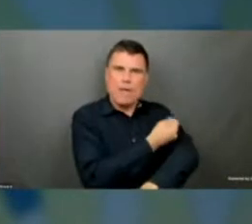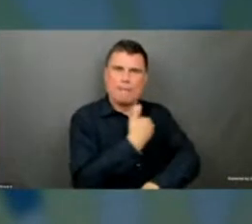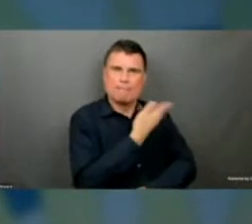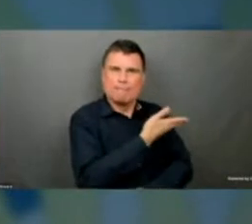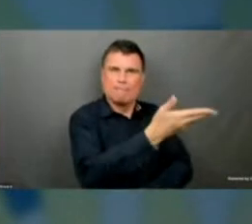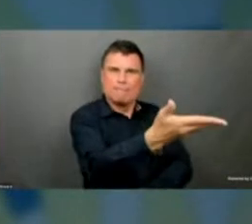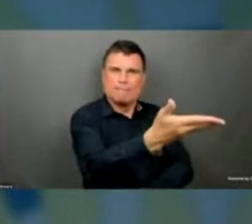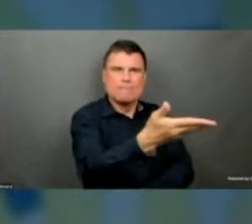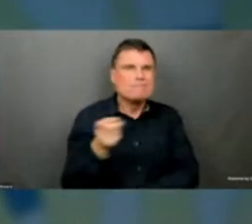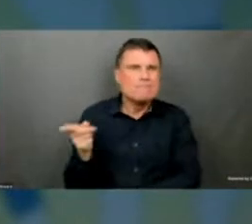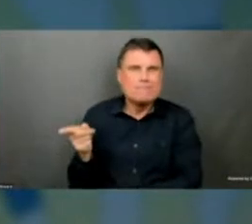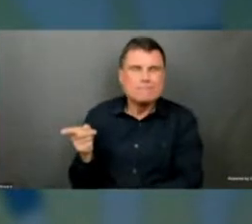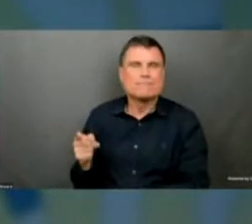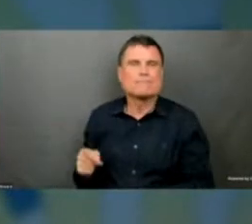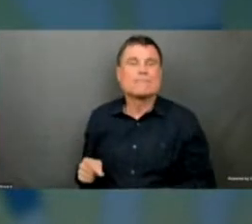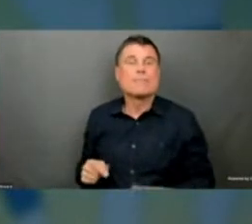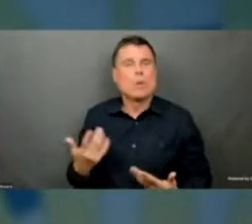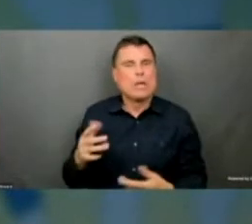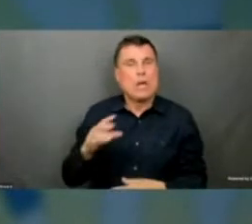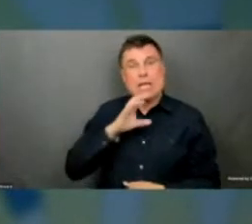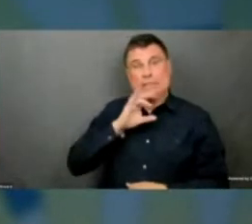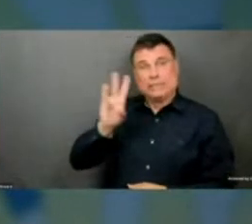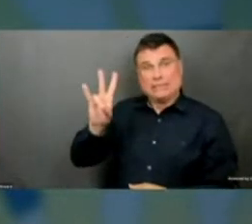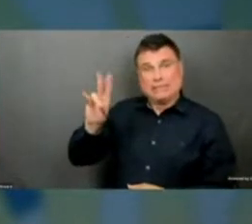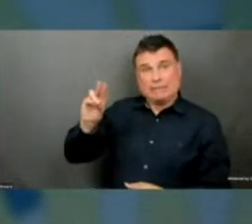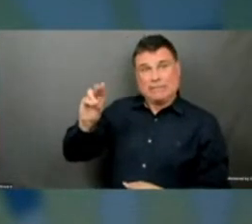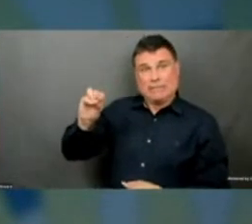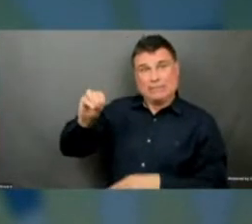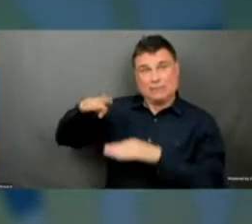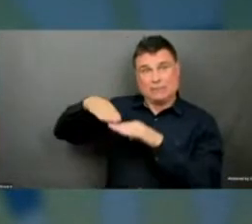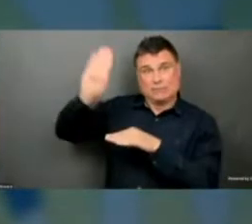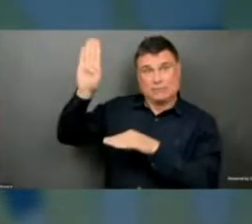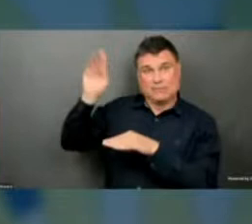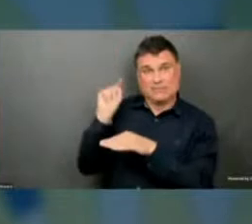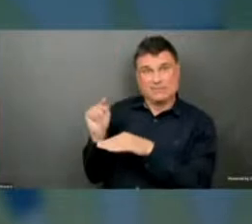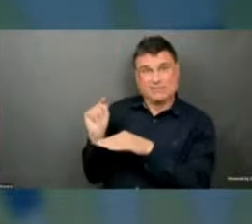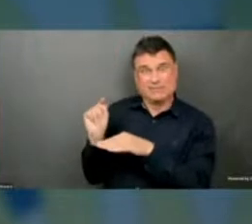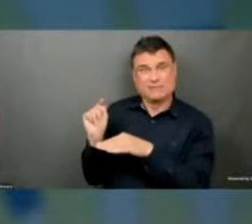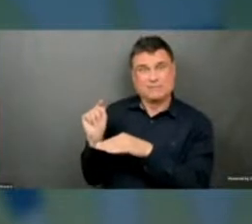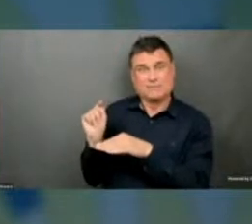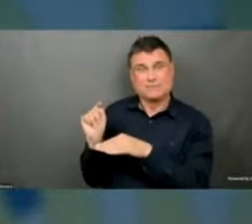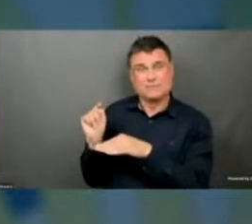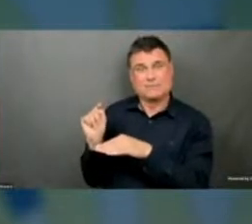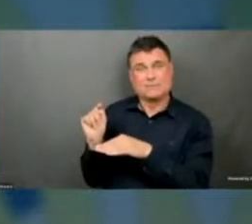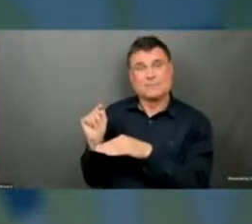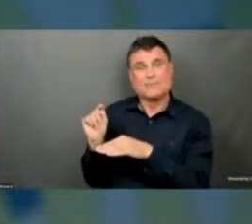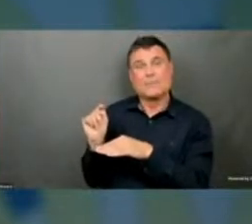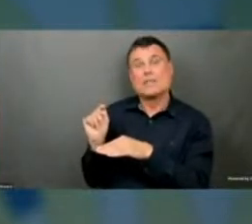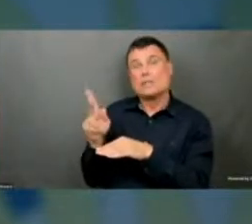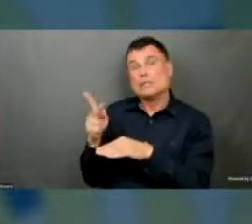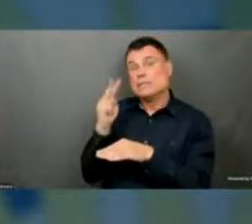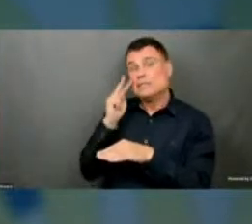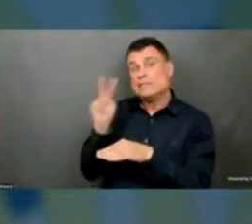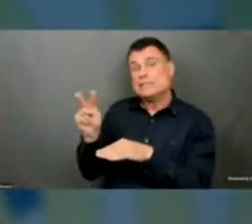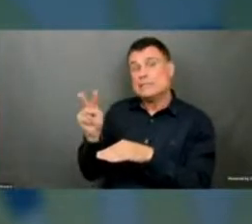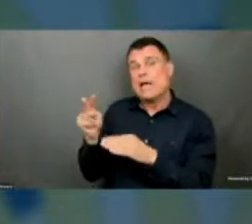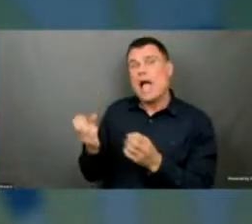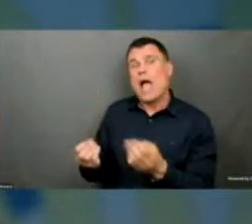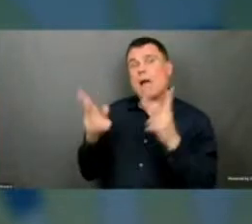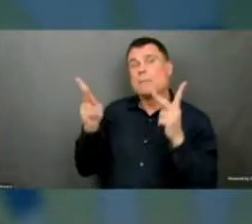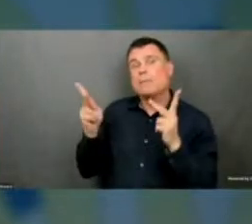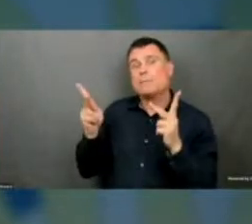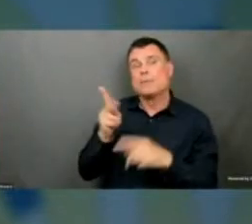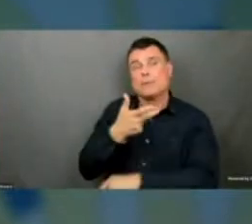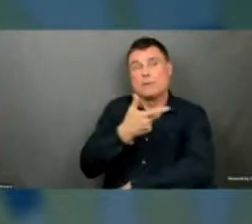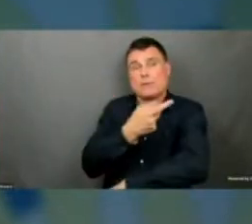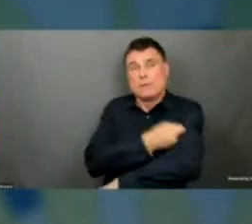and 那么 above, and on the 黄颜 bottom 色 you 的 can 呢 see 是 the 也是 immunizations in 70 that 岁以上 age 所以 group have 70 岁 gone 以上 up. 住院 On the 永远 top 是 it 多 shows 的这个 hospitalizations, 可 and